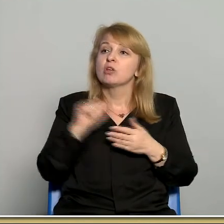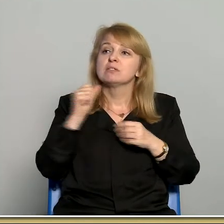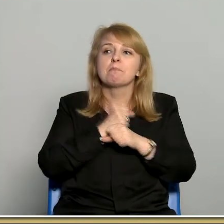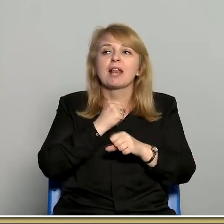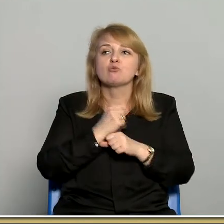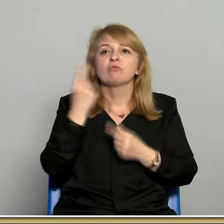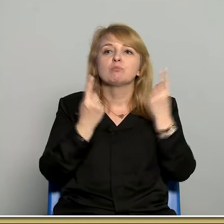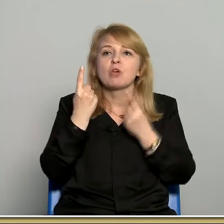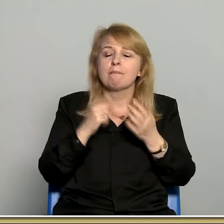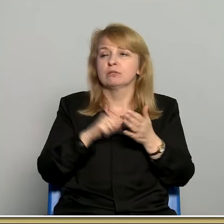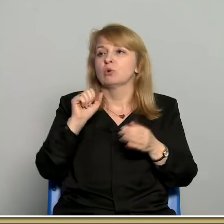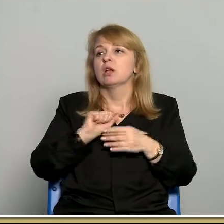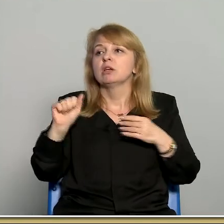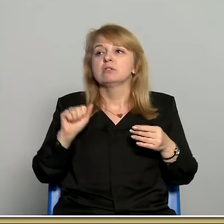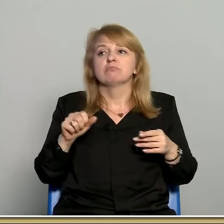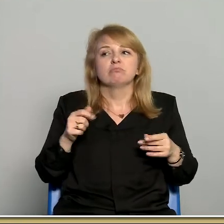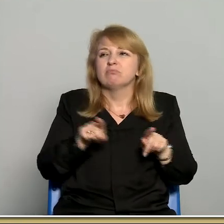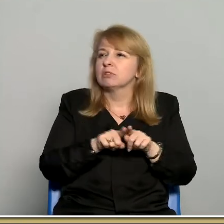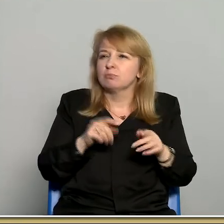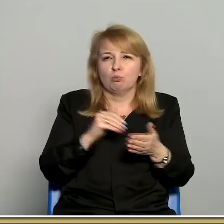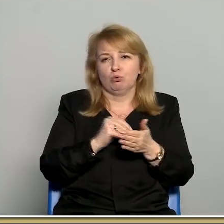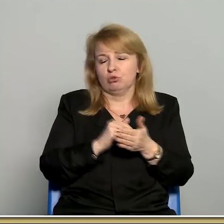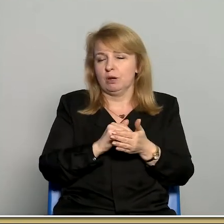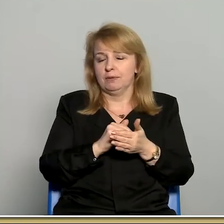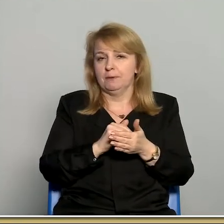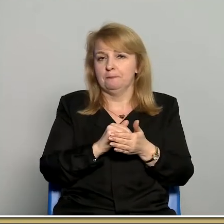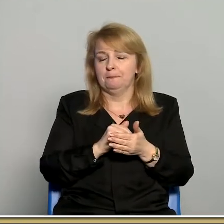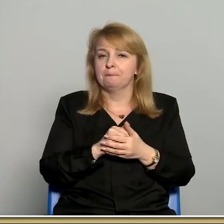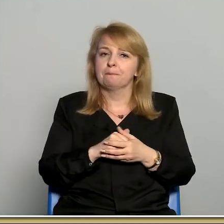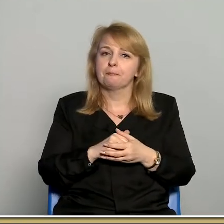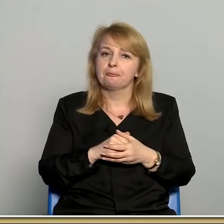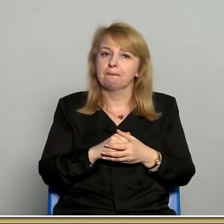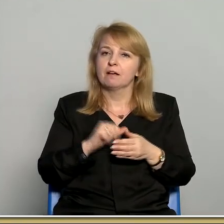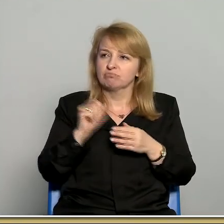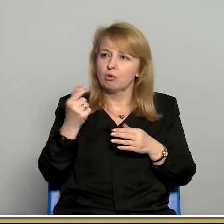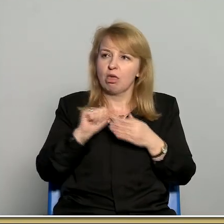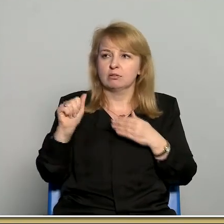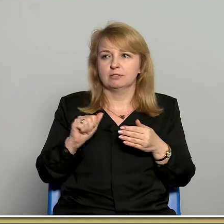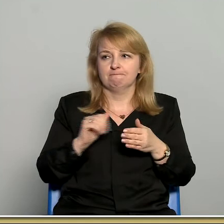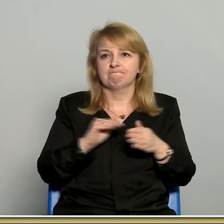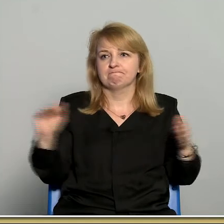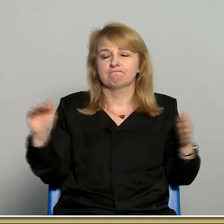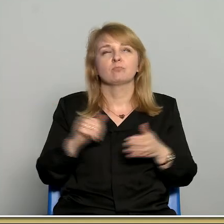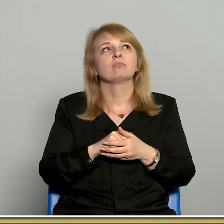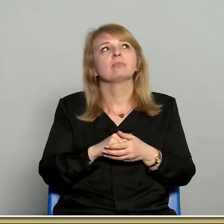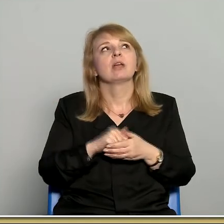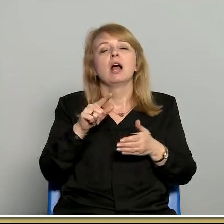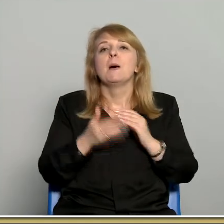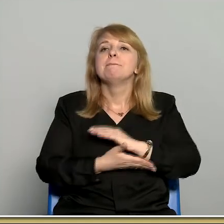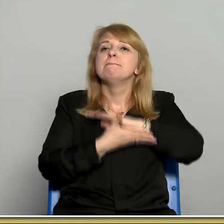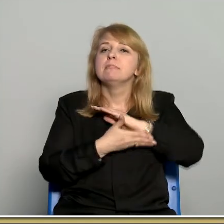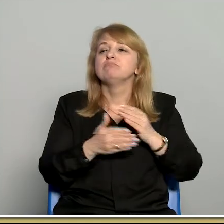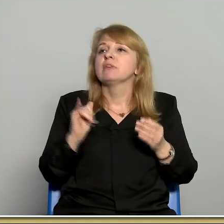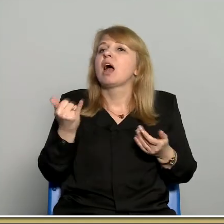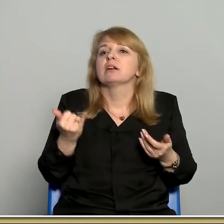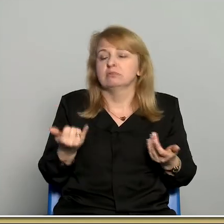rzemieślników oraz przedstawicieli władz publicznych, on zachowuje jakby tendencję stabilną. Mechanizmy wsparcia. To, o czym